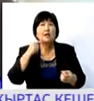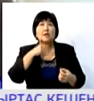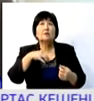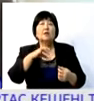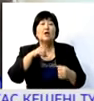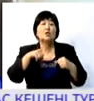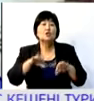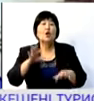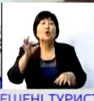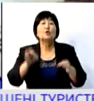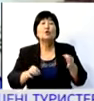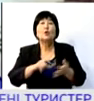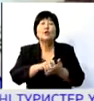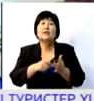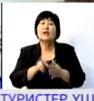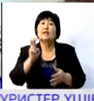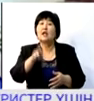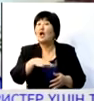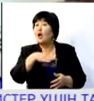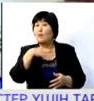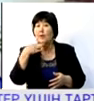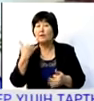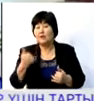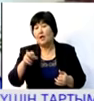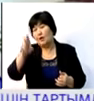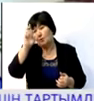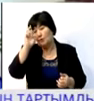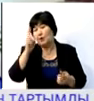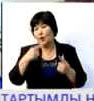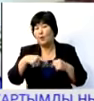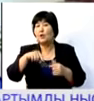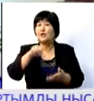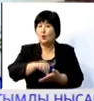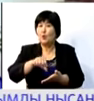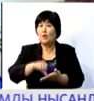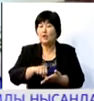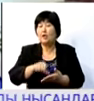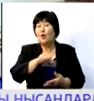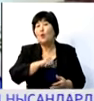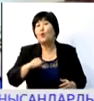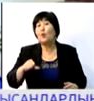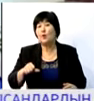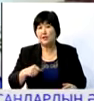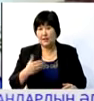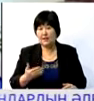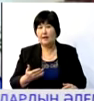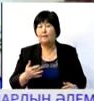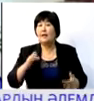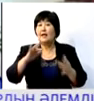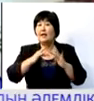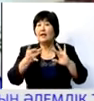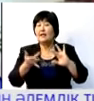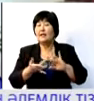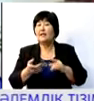шешуге болады. Сот залдарына бармаймын десе де, жаңағы мемлекеттік органдар өкілдері өздері де интернет